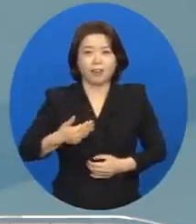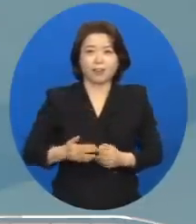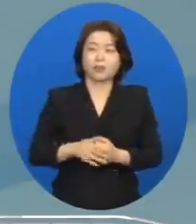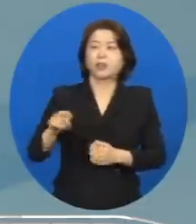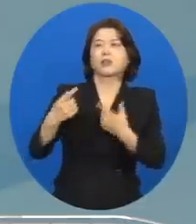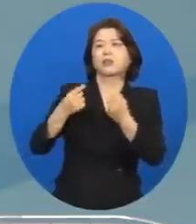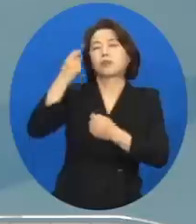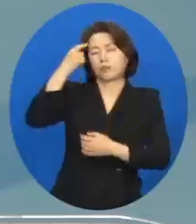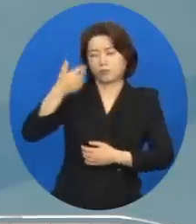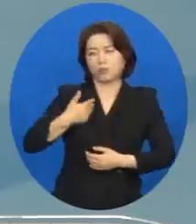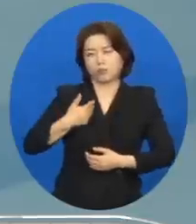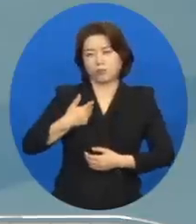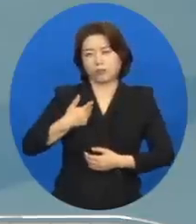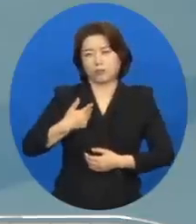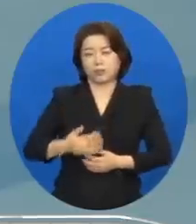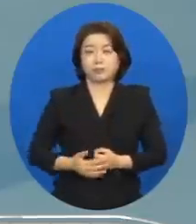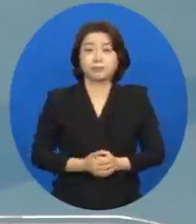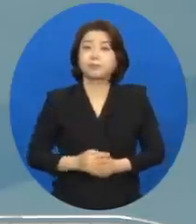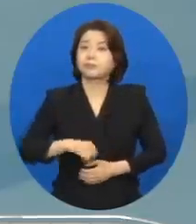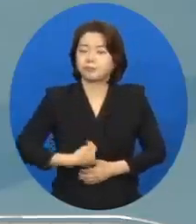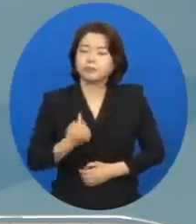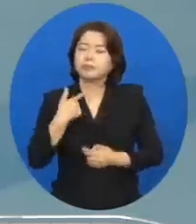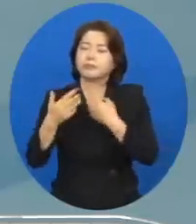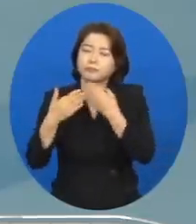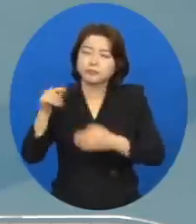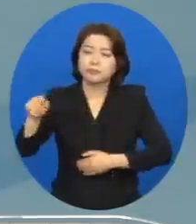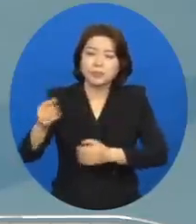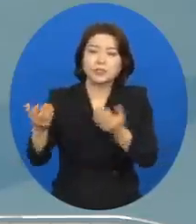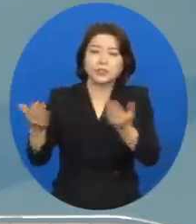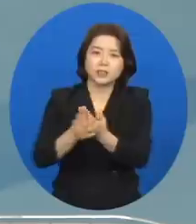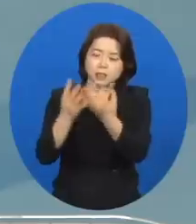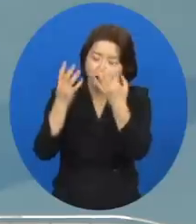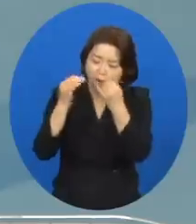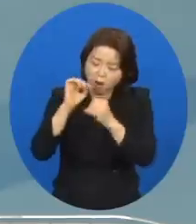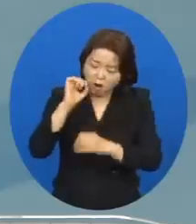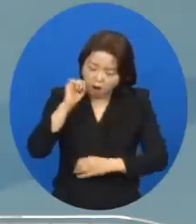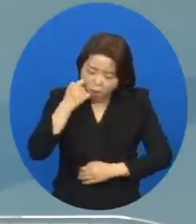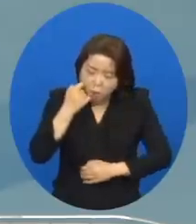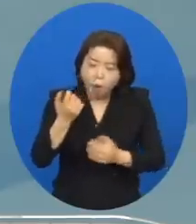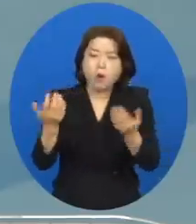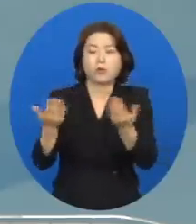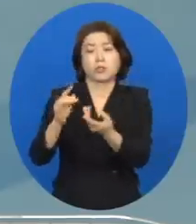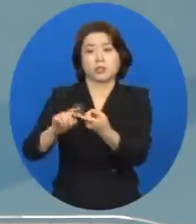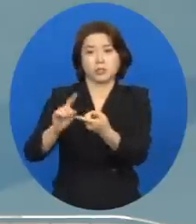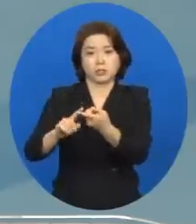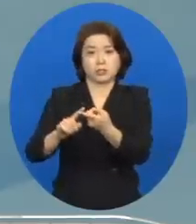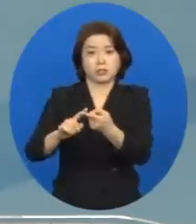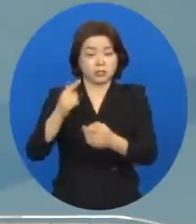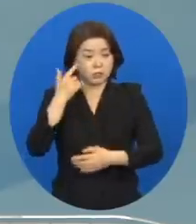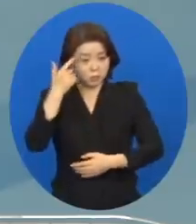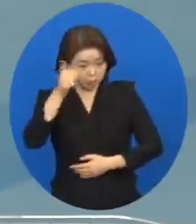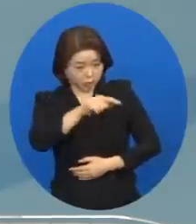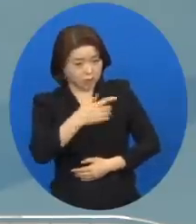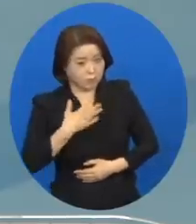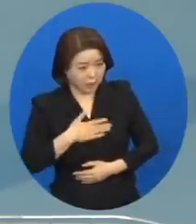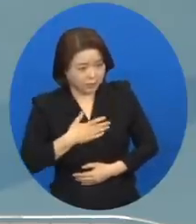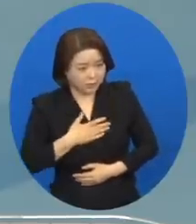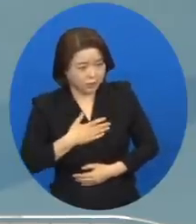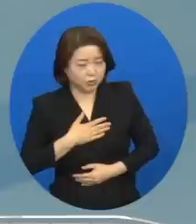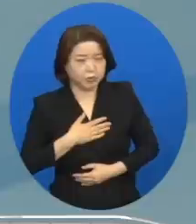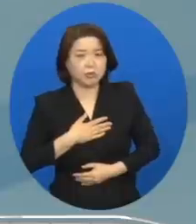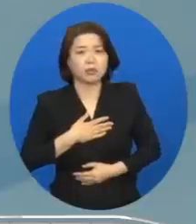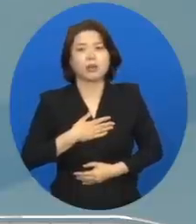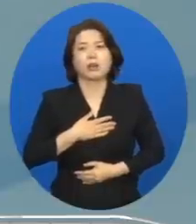그렇게 묻더래요. 자기가 겪었던 그 일이 얼마나 어려운 일이었는지 목사님은 아시죠?